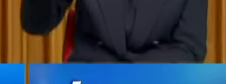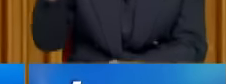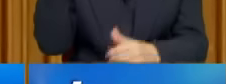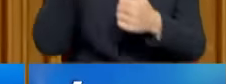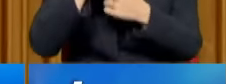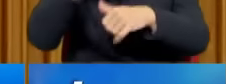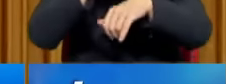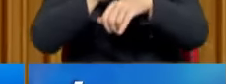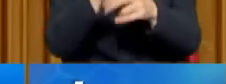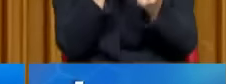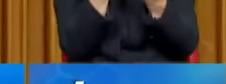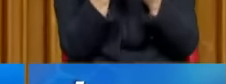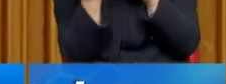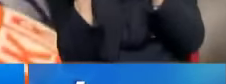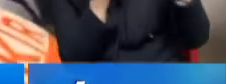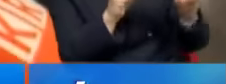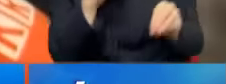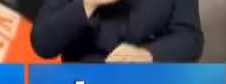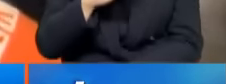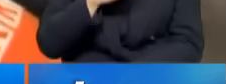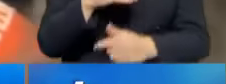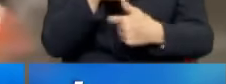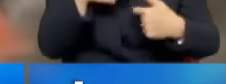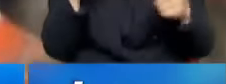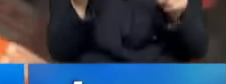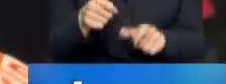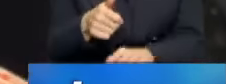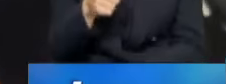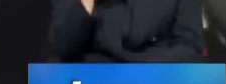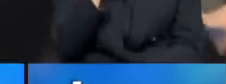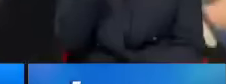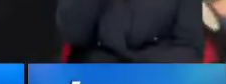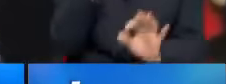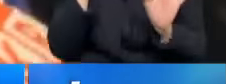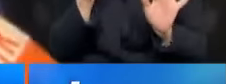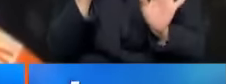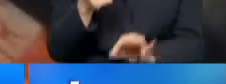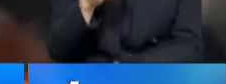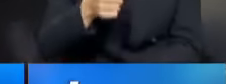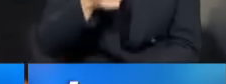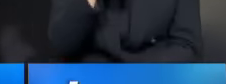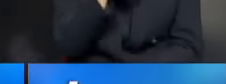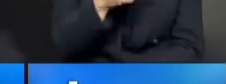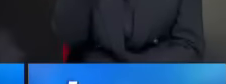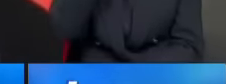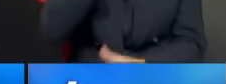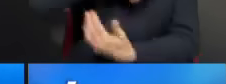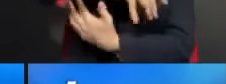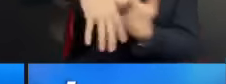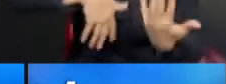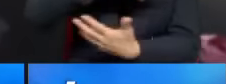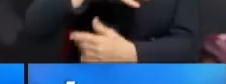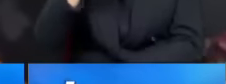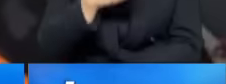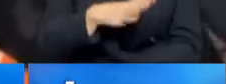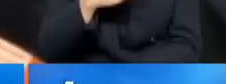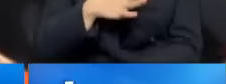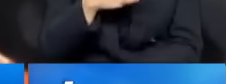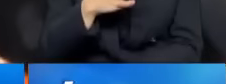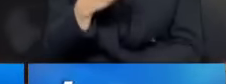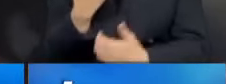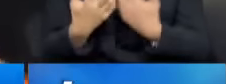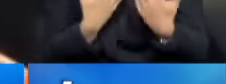hastalıklı hücreler yerleştirmek istiyor Milli Savunma Bakanlığı çok hassas bir bakanlıktır Türkiye'yi karıştırmaya yönelen lere